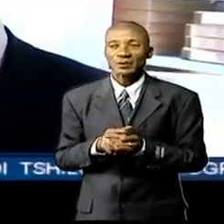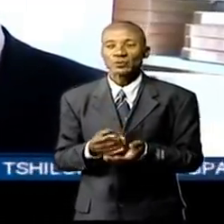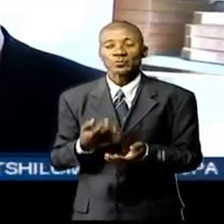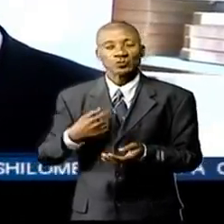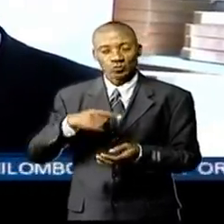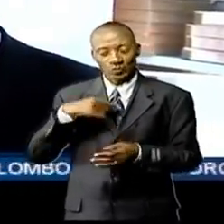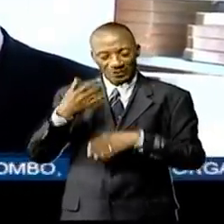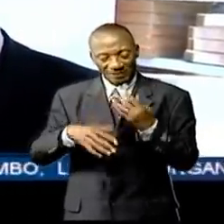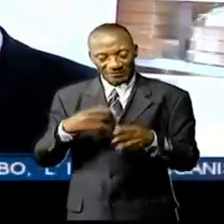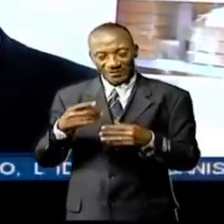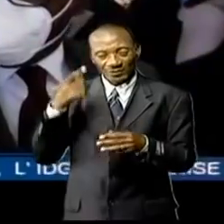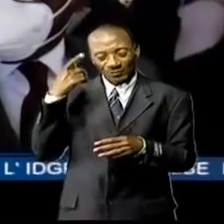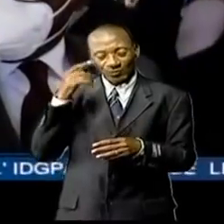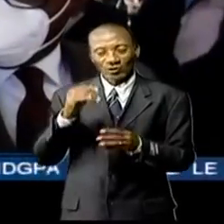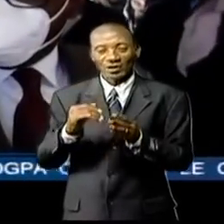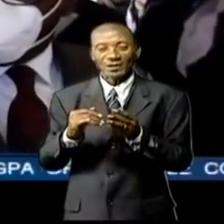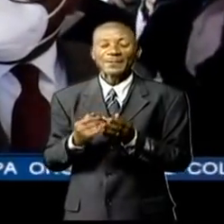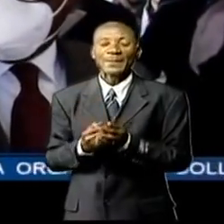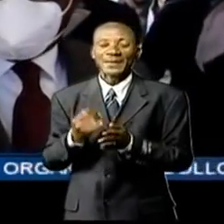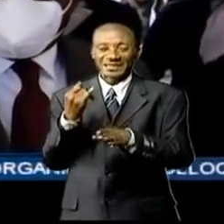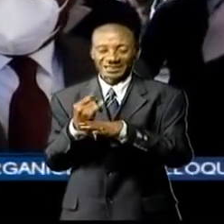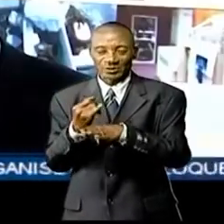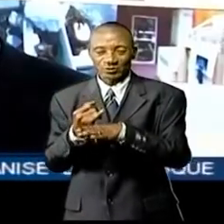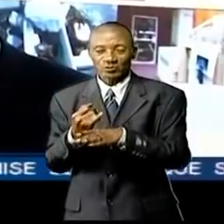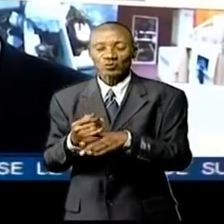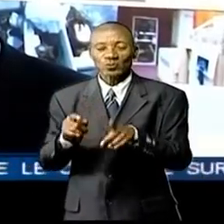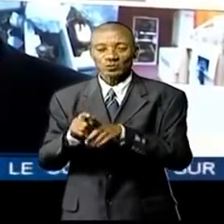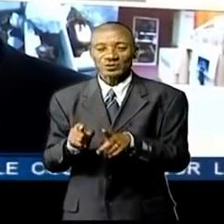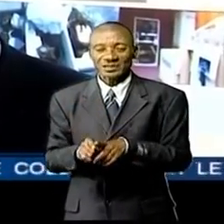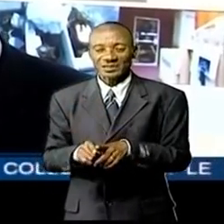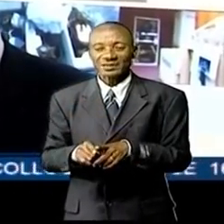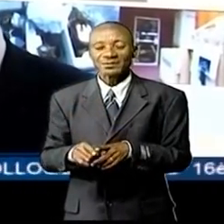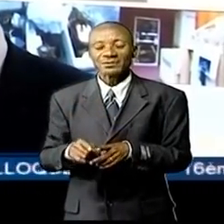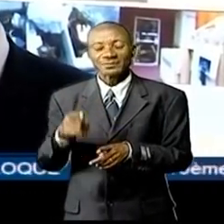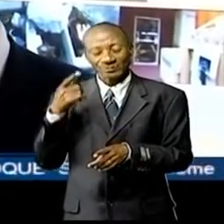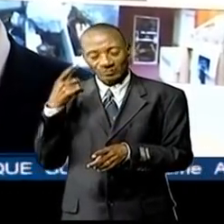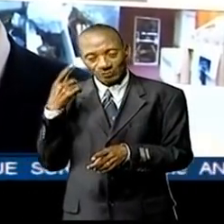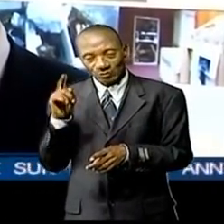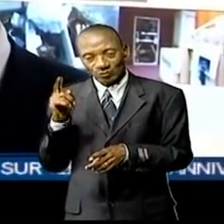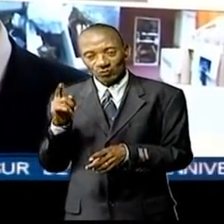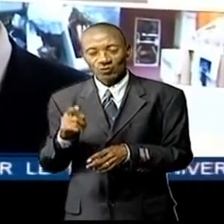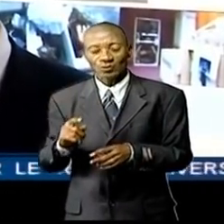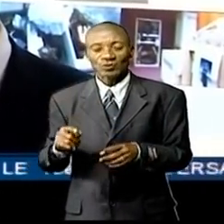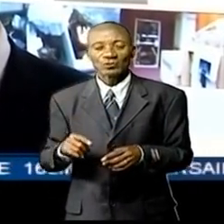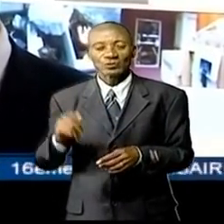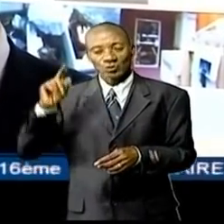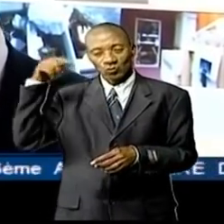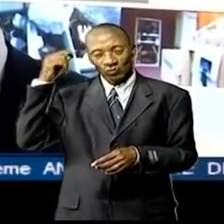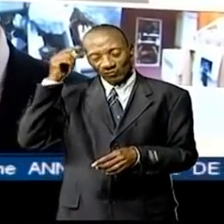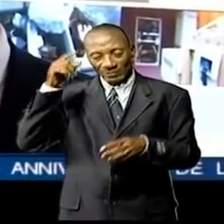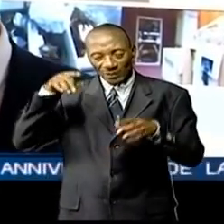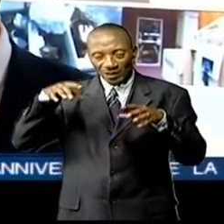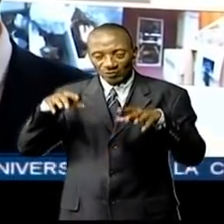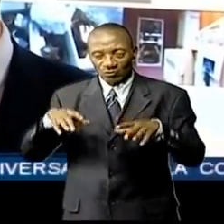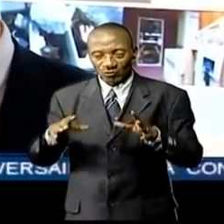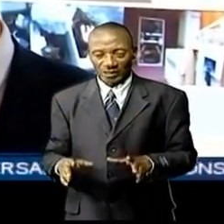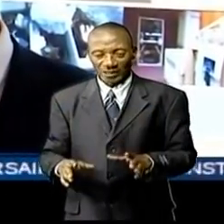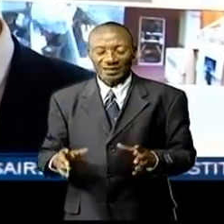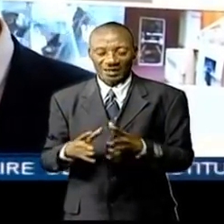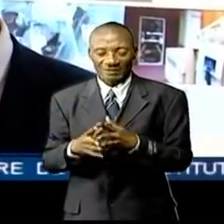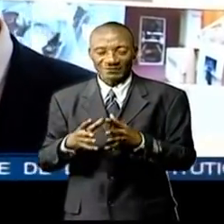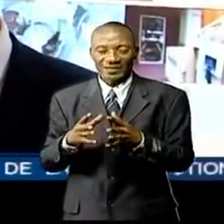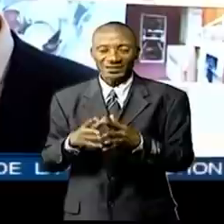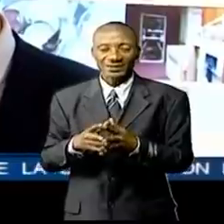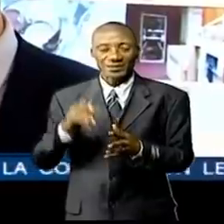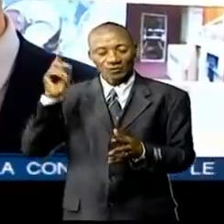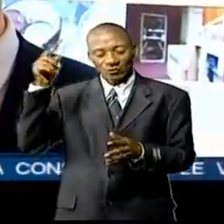restitution, et je préfère le mot reconstitution du patrimoine congolais, il est important parce que c'est aussi l'occasion d'avoir un